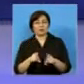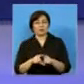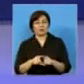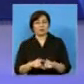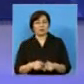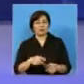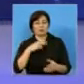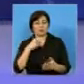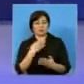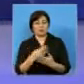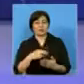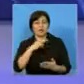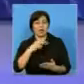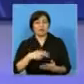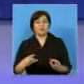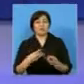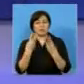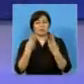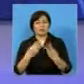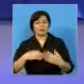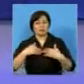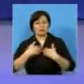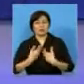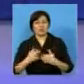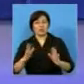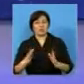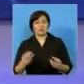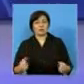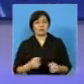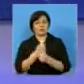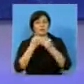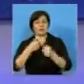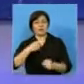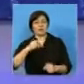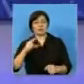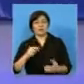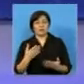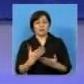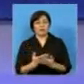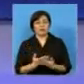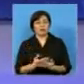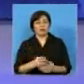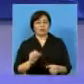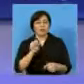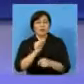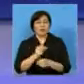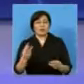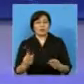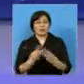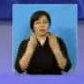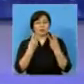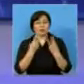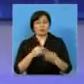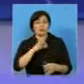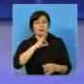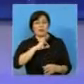неосторожное обращение с огнем. Кроме того, трагедия случается при взрывах газовых баллонов. О профилактике пожаров и рисках при